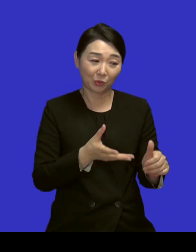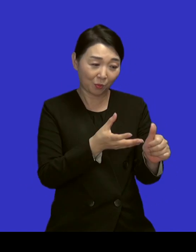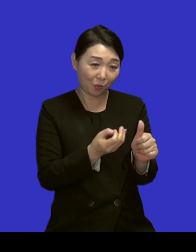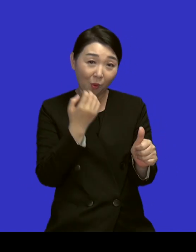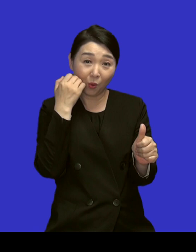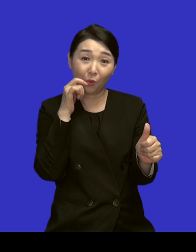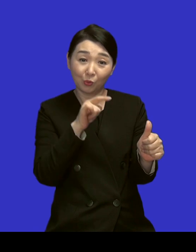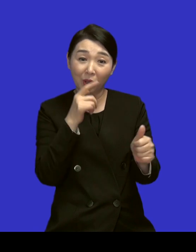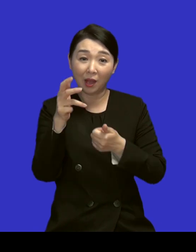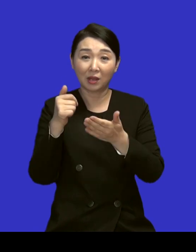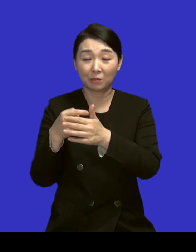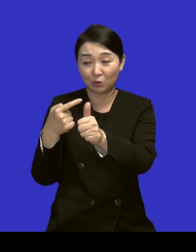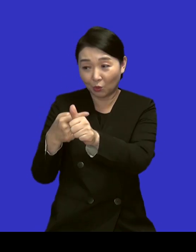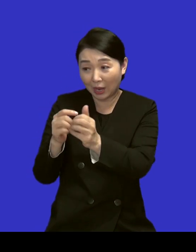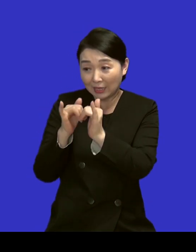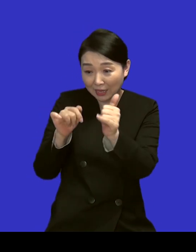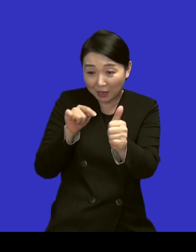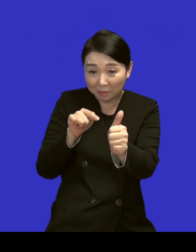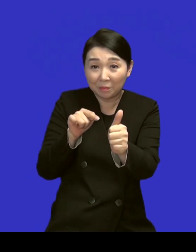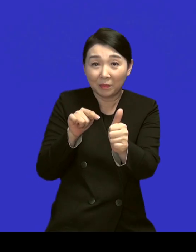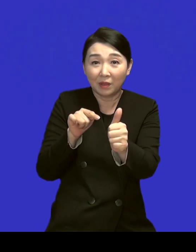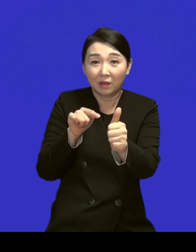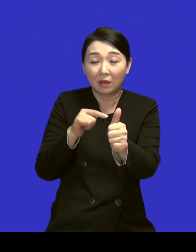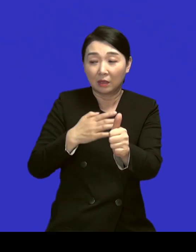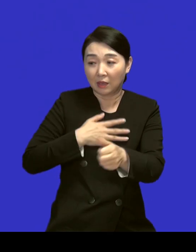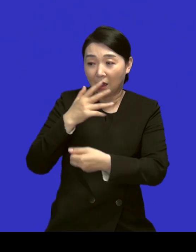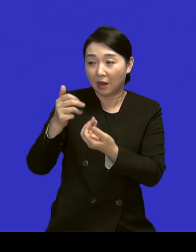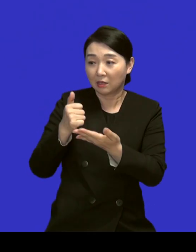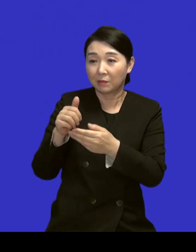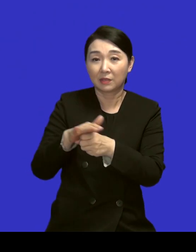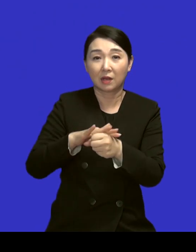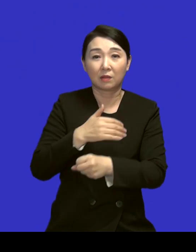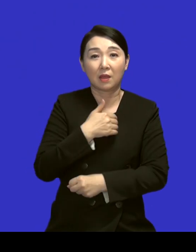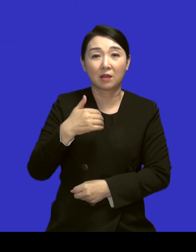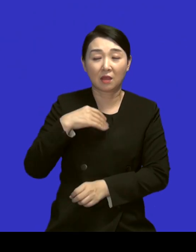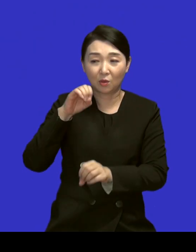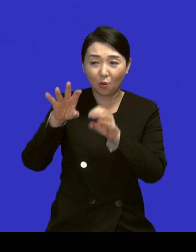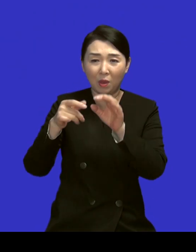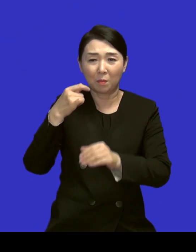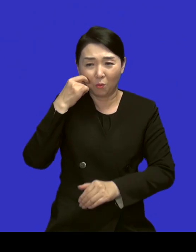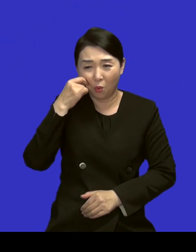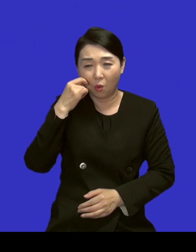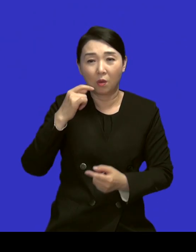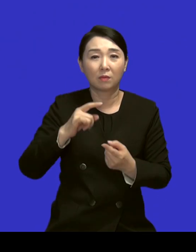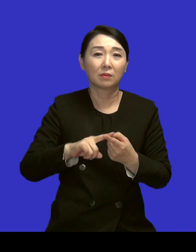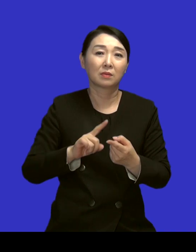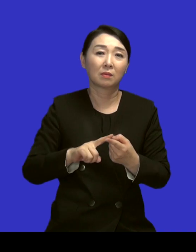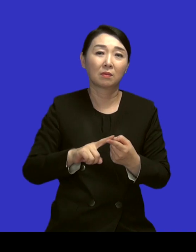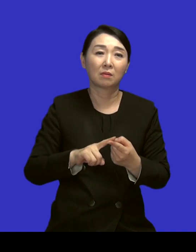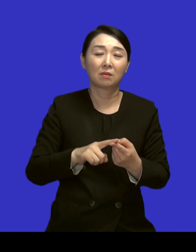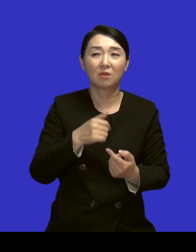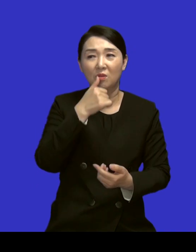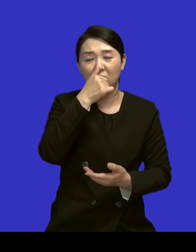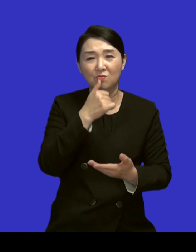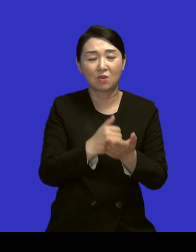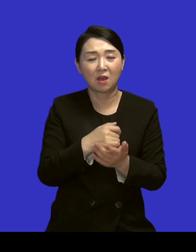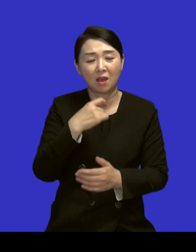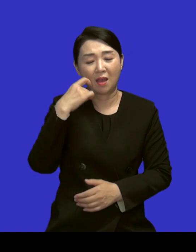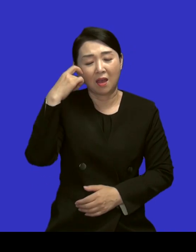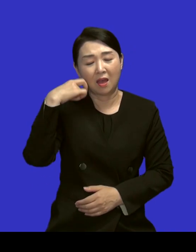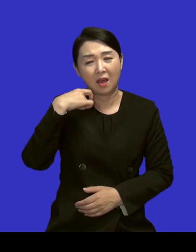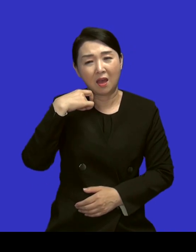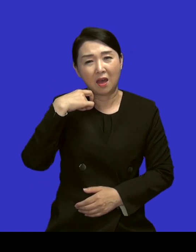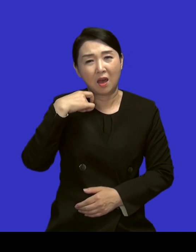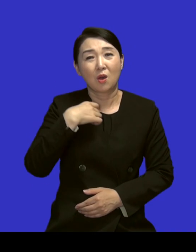분은요, 하나님을 조롱하는 사람에게 나는 하나님을 사랑한다라고 당당하게 얘기하지 못한 것에 대해서 굉장한 죄책감을 가지고